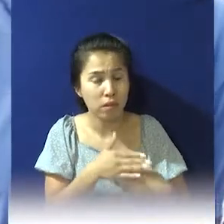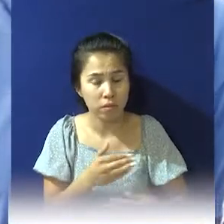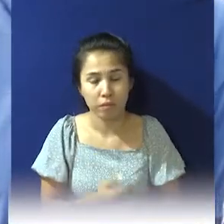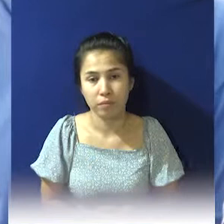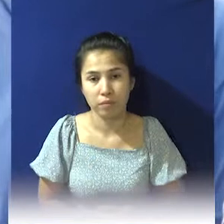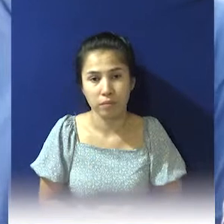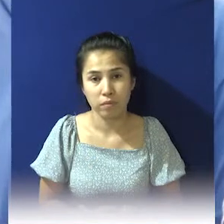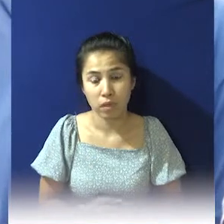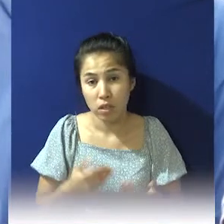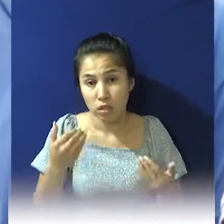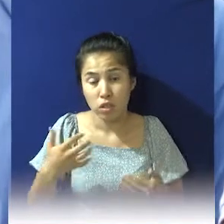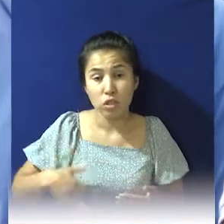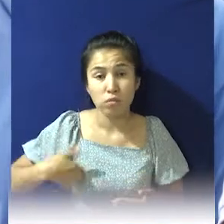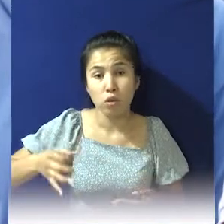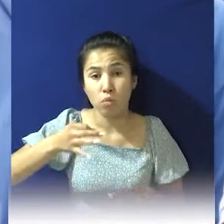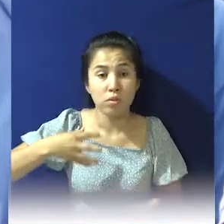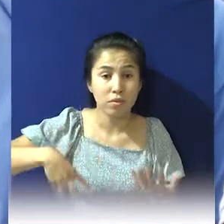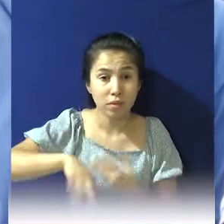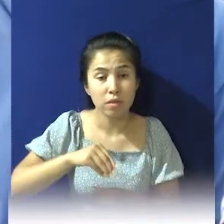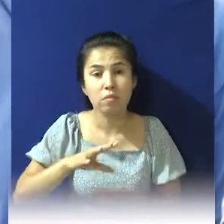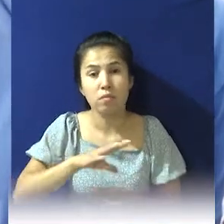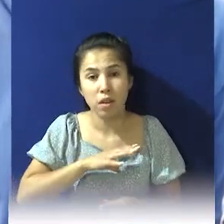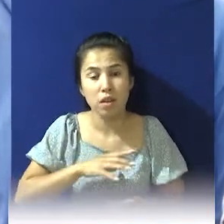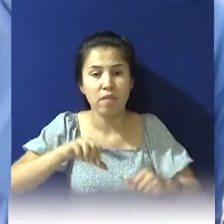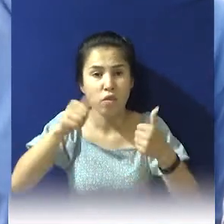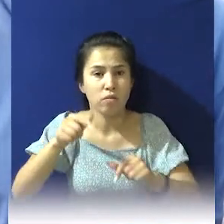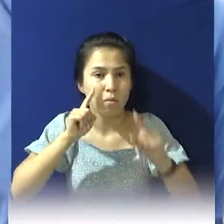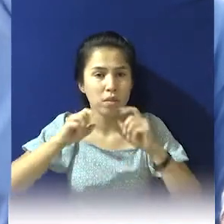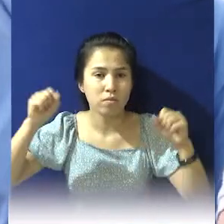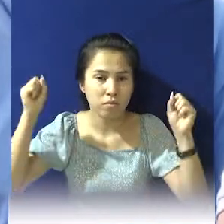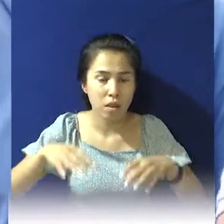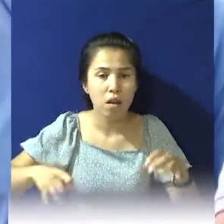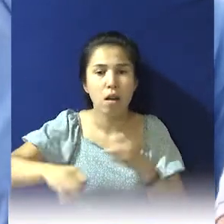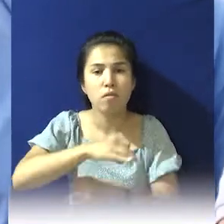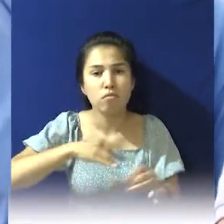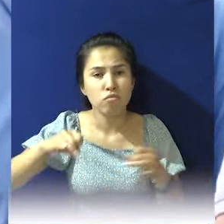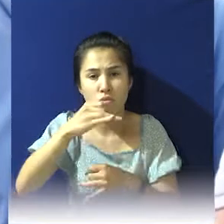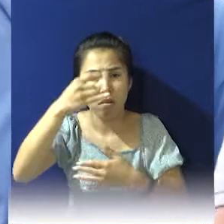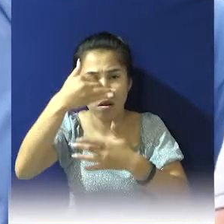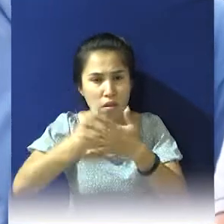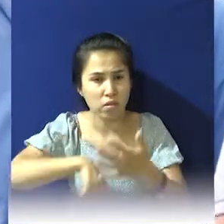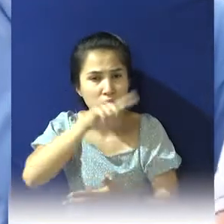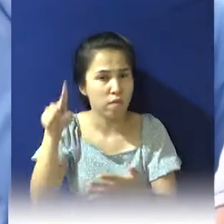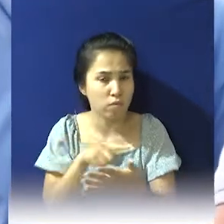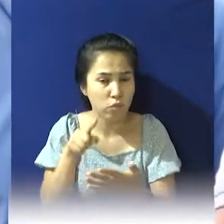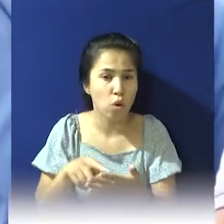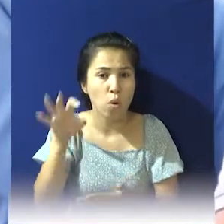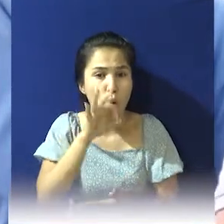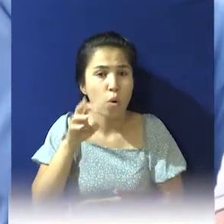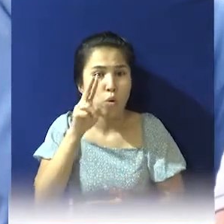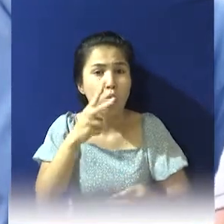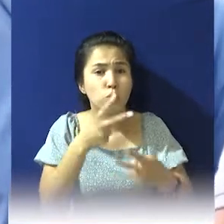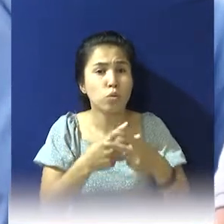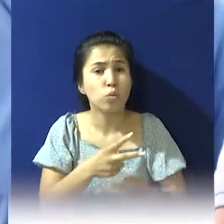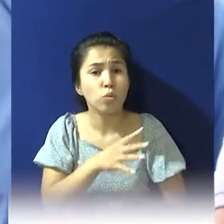Этой перерытой нашей улице уже 4 года. Когда меняли трубы для отопления, все тогда здесь перерыли и бросили. Года 2